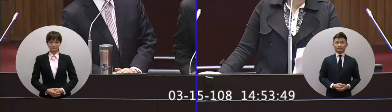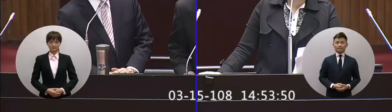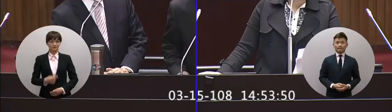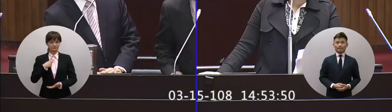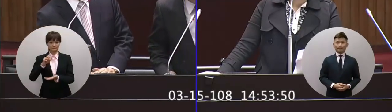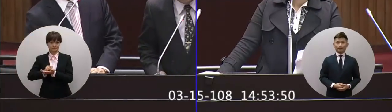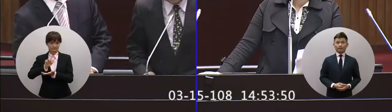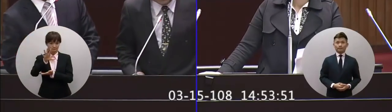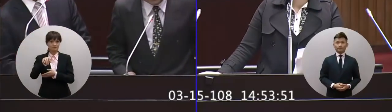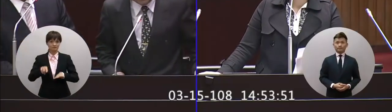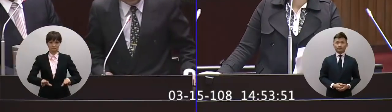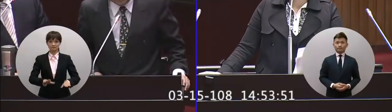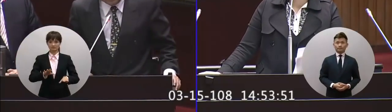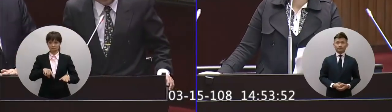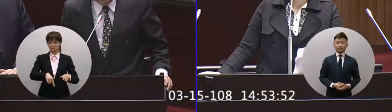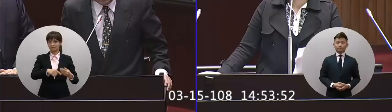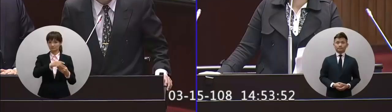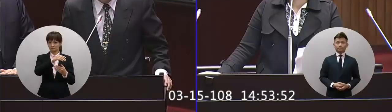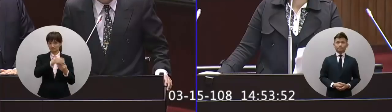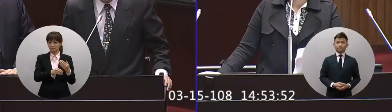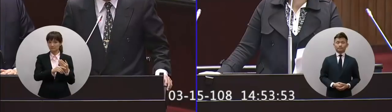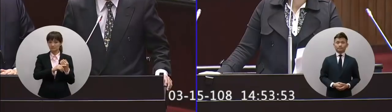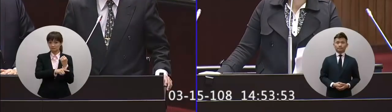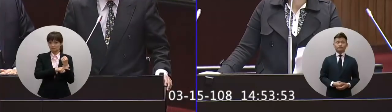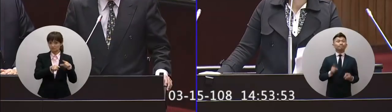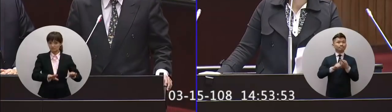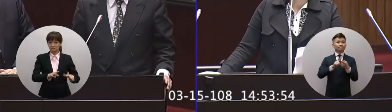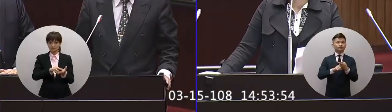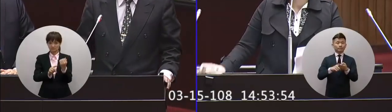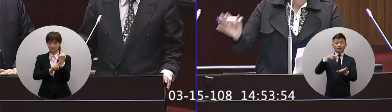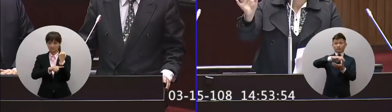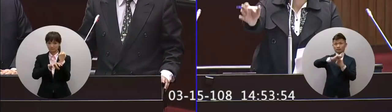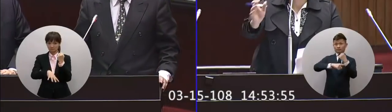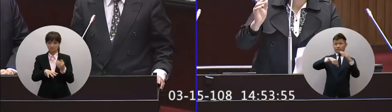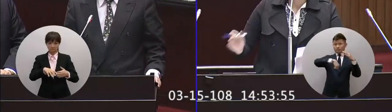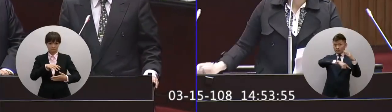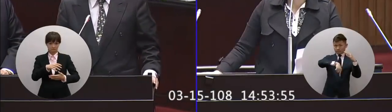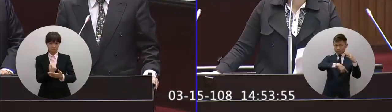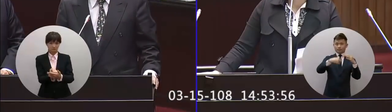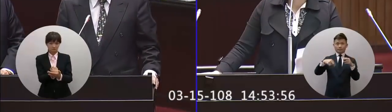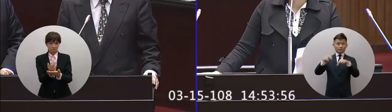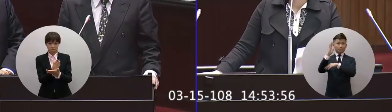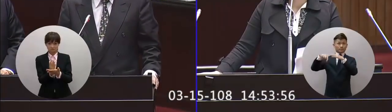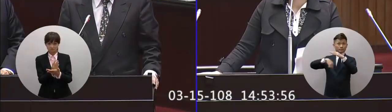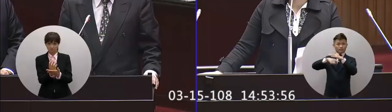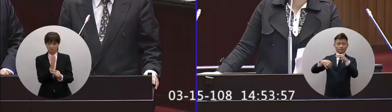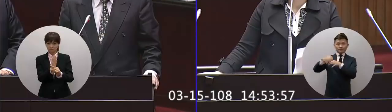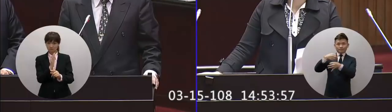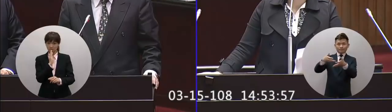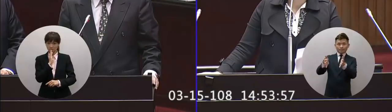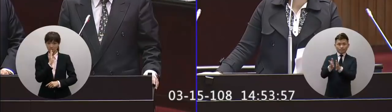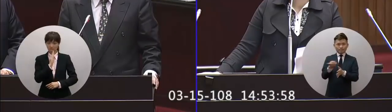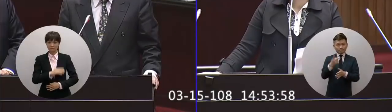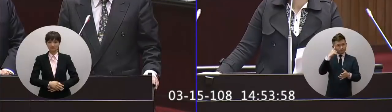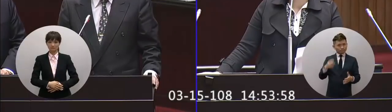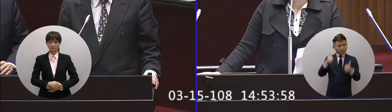各位报告，这个法现在还在立法院里面吗？ 没错，这个是立法院以及行政院经济部的共